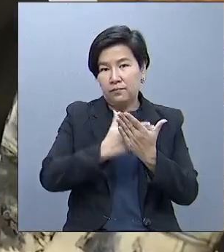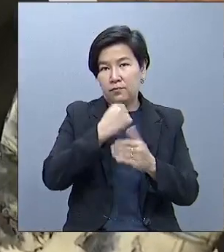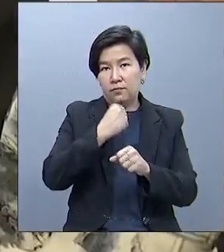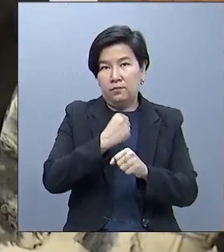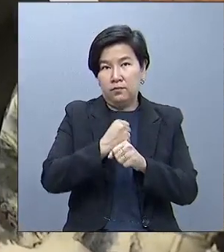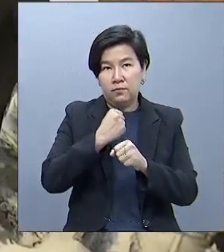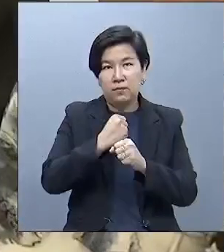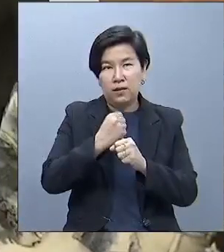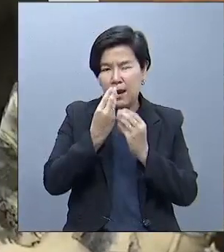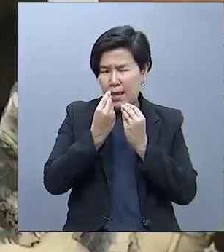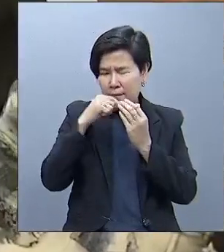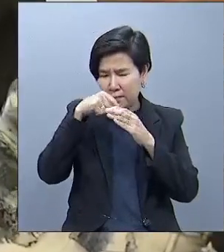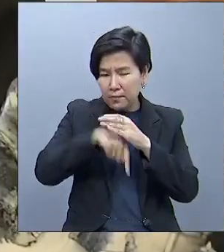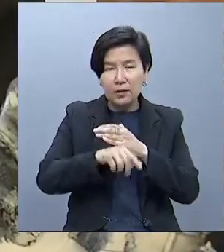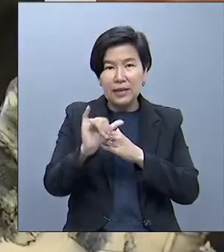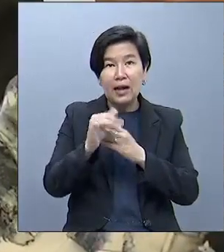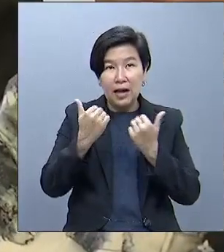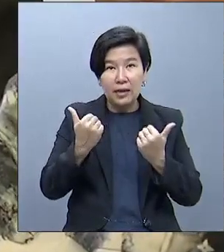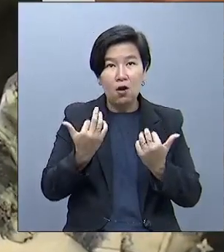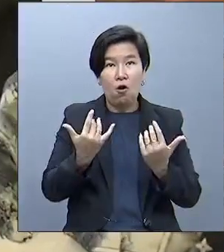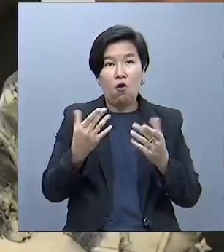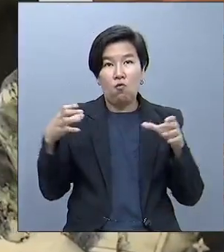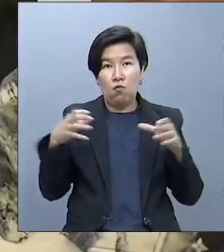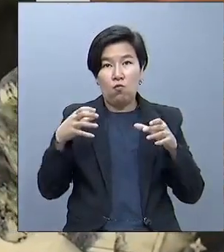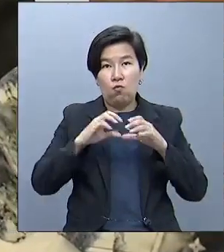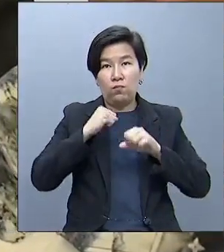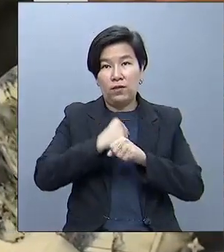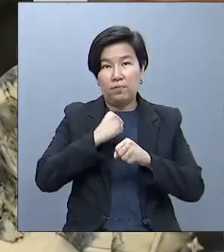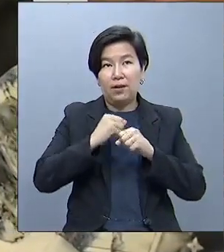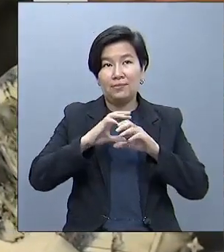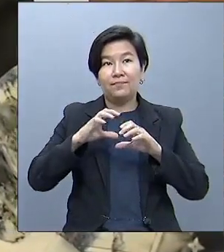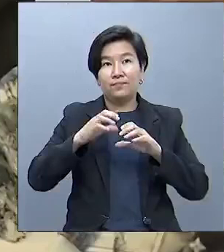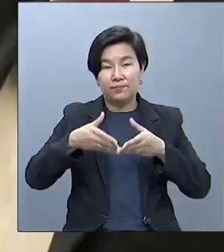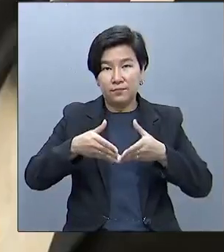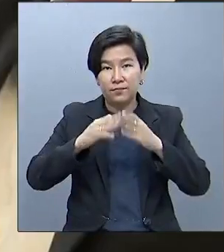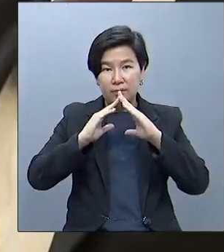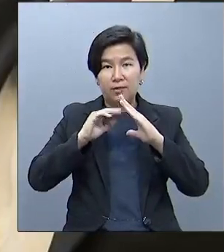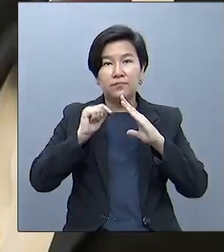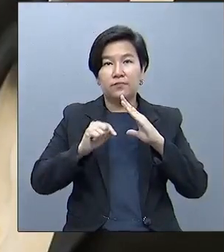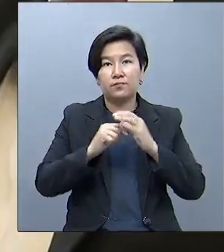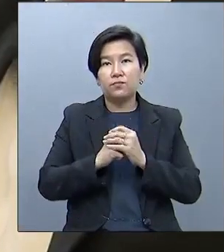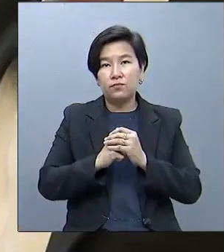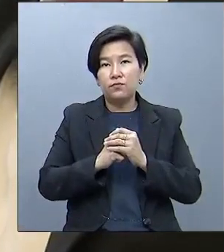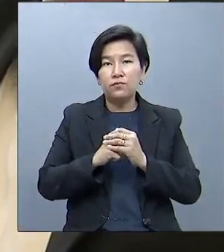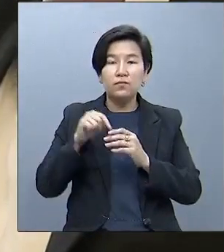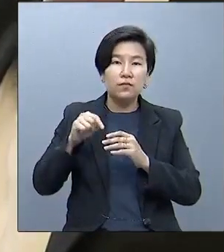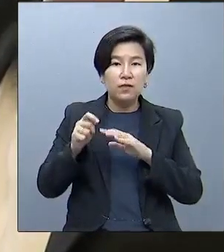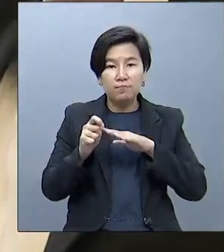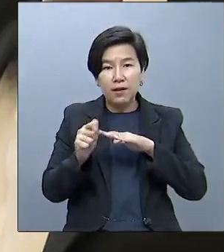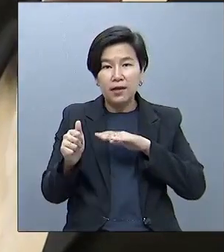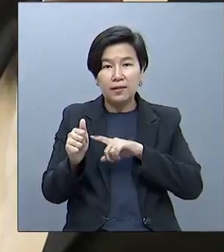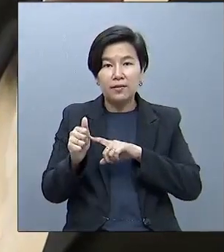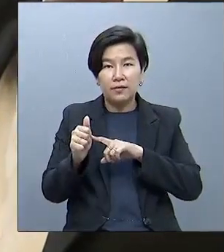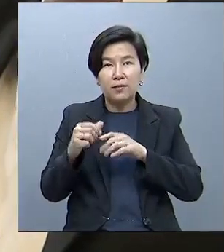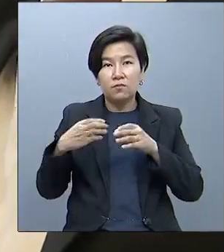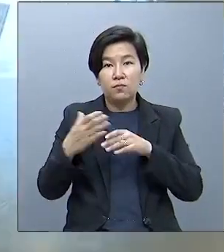ละเอียดหลังจากนี้จะมีการตั้งคณะทำงานขึ้นมายกร่างนโยบายของรัฐบาลภายใต้การนำของพรรคก้าวไกลค่ะซึ่งพรรคก้าวไกลก็จะส่งนางสาวสิ